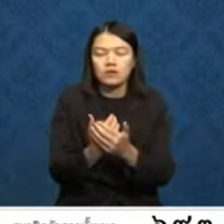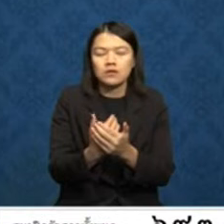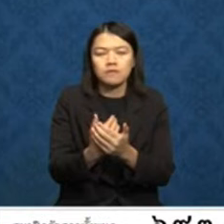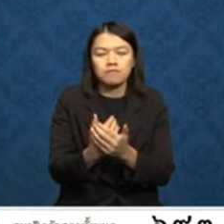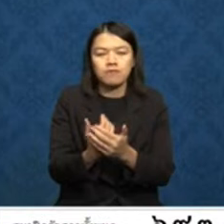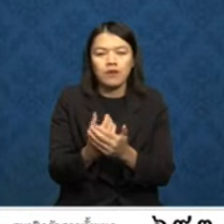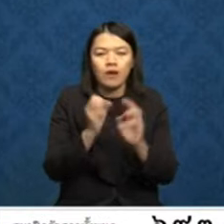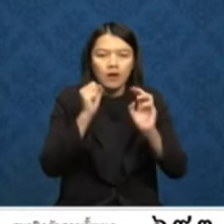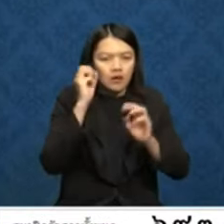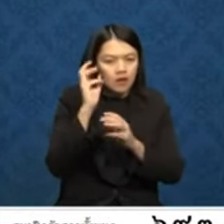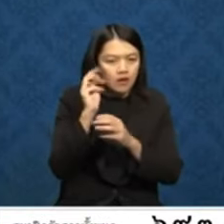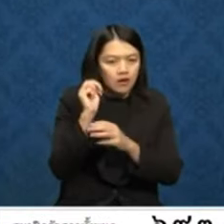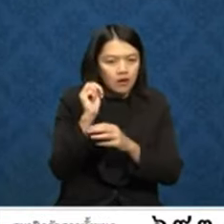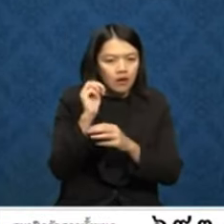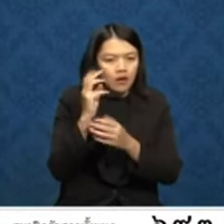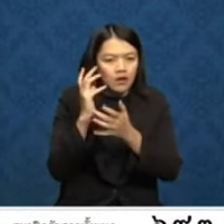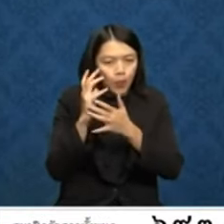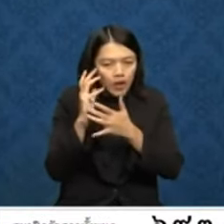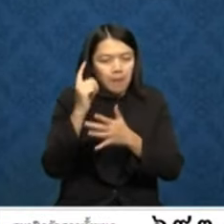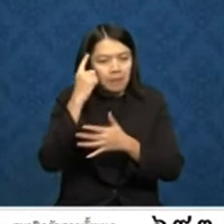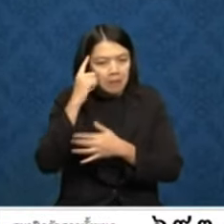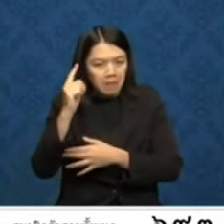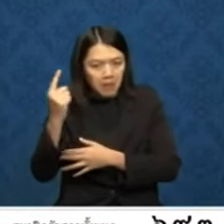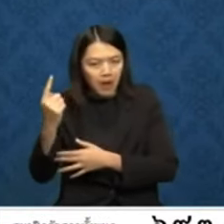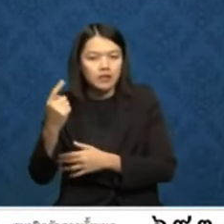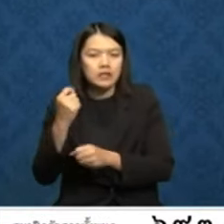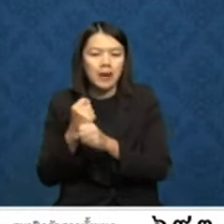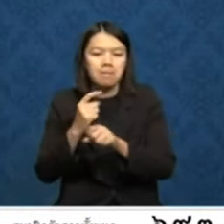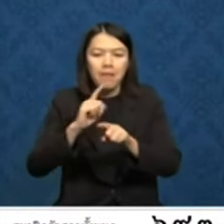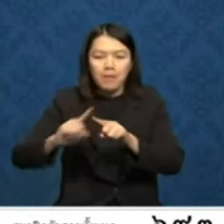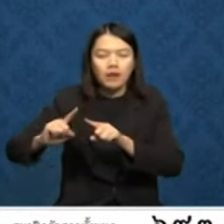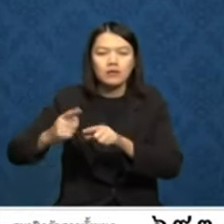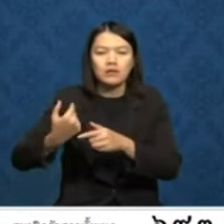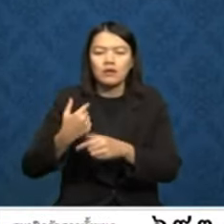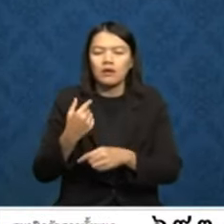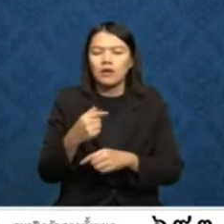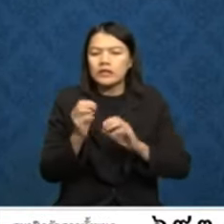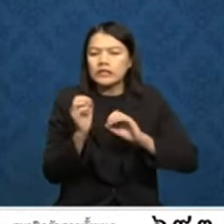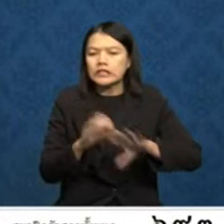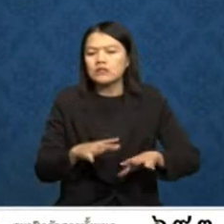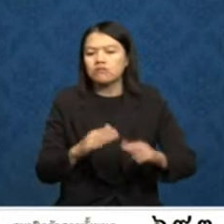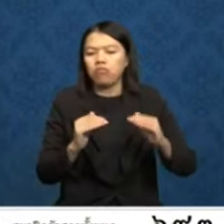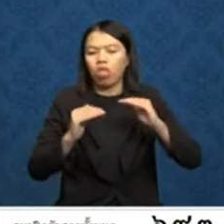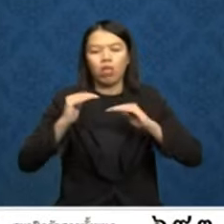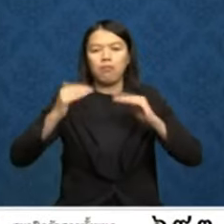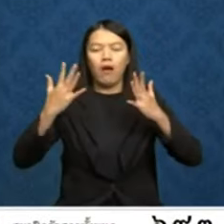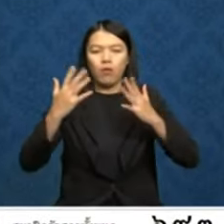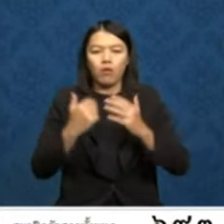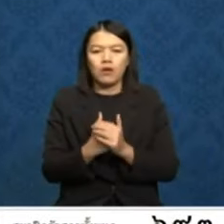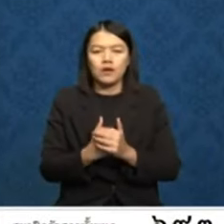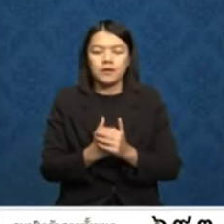รค์นวัตกรรมนำประเทศสู่ความล้ำสมัยโดยไม่ละเลยจุดสมดุลของ